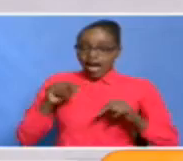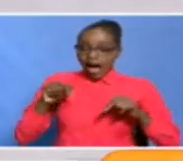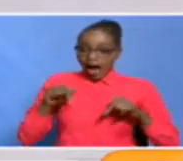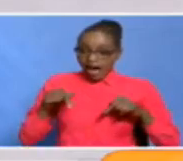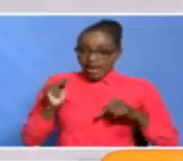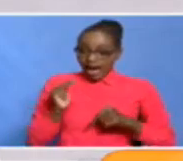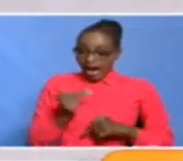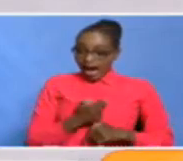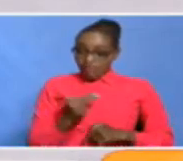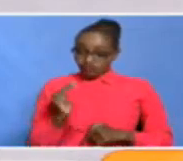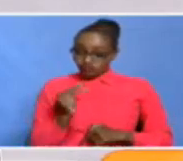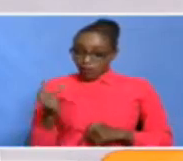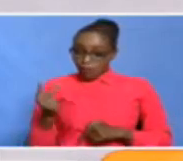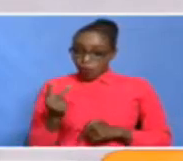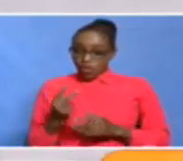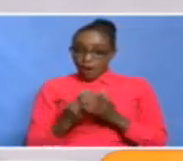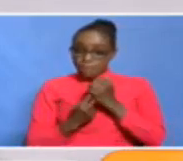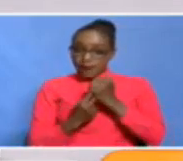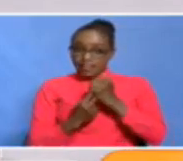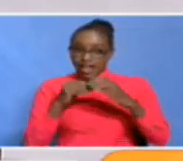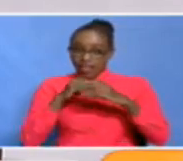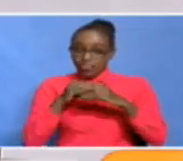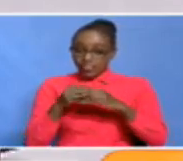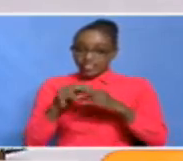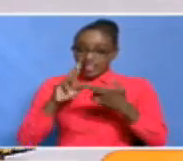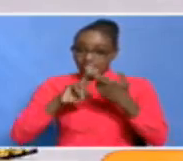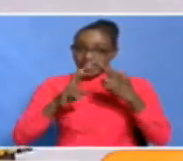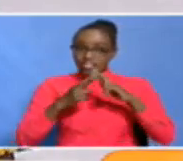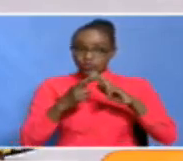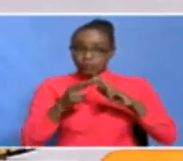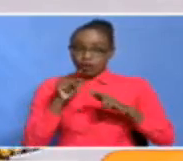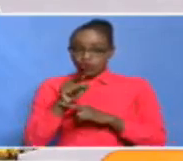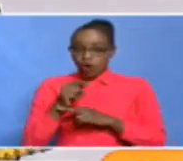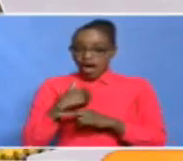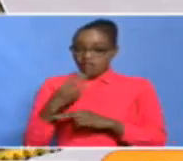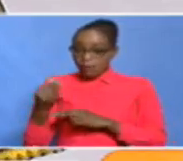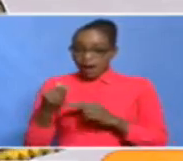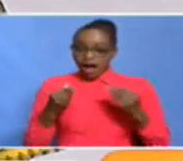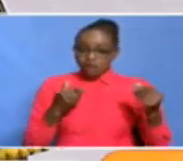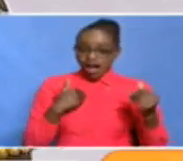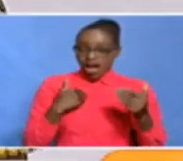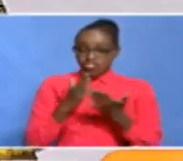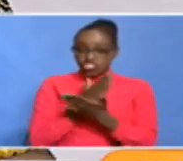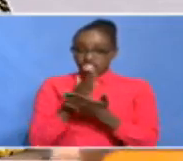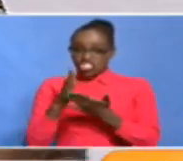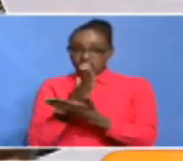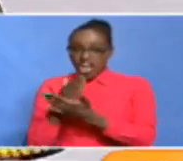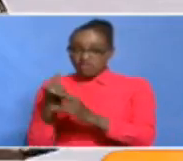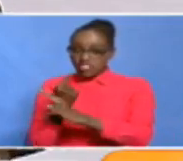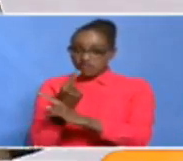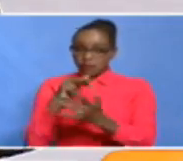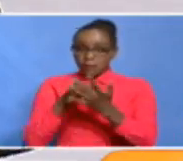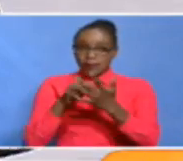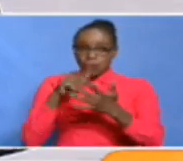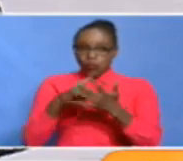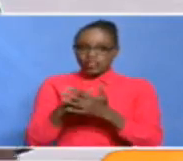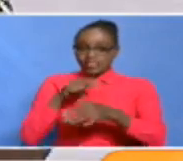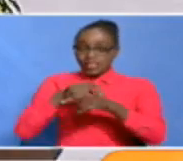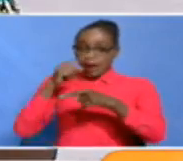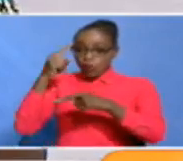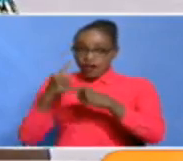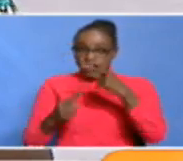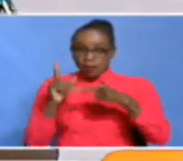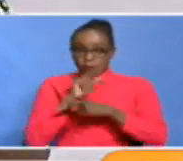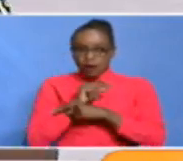watu wawili, sisi ni partners katika uhusiano. Sisi ni wewe una hisa zako na mimi na hisa zangu. Sasa ni lazima hata mwaka ukiisha,